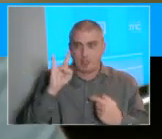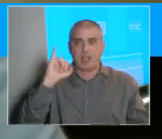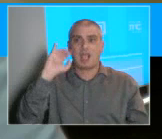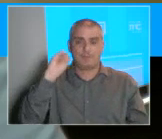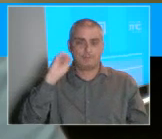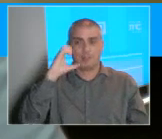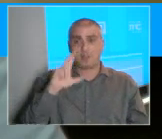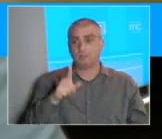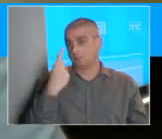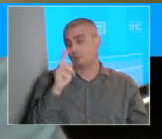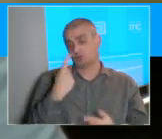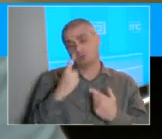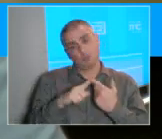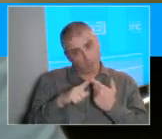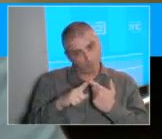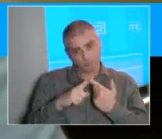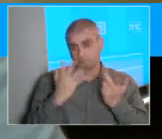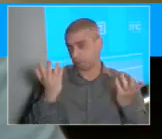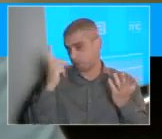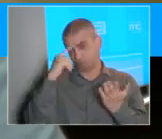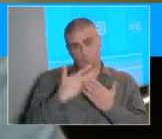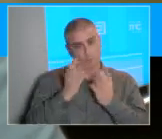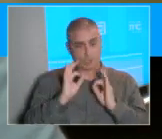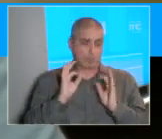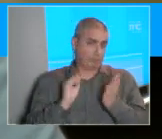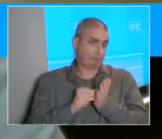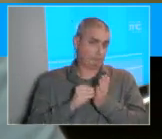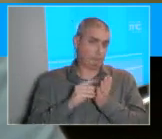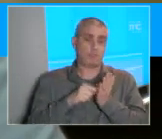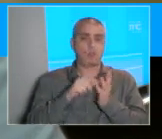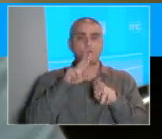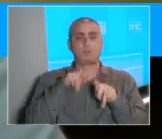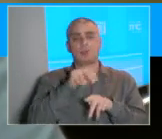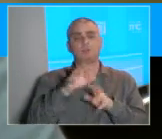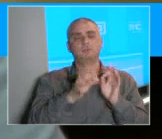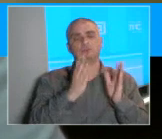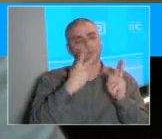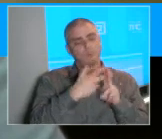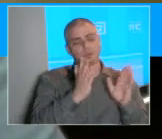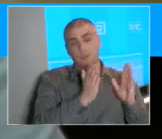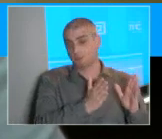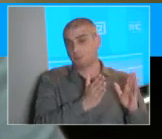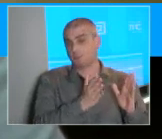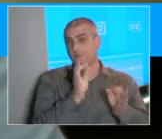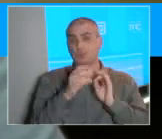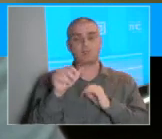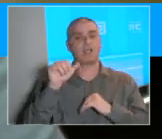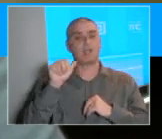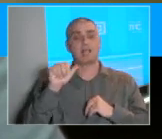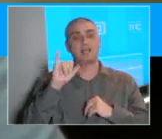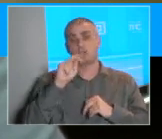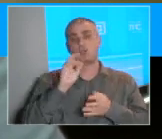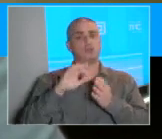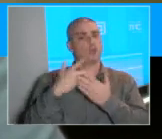כץ. זאת אופציה אחת, כלומר, הוא יכל וחוות הדעת שלו עדיין תקפה, מכיוון שהוא יתעסק בעניין המשפטי. אבל עורך הדין אייל ינון, יועץ